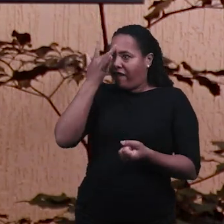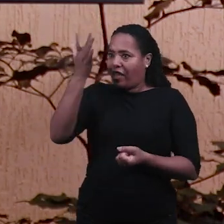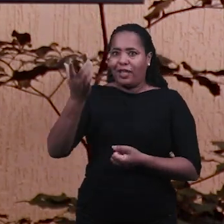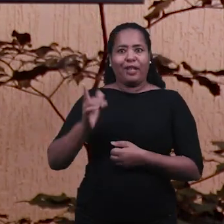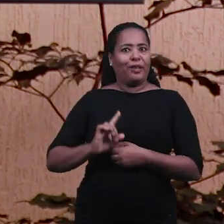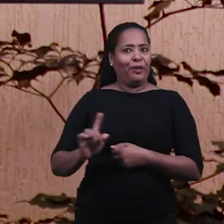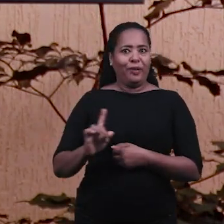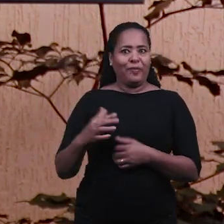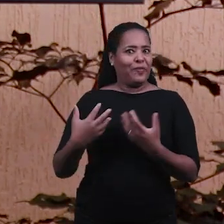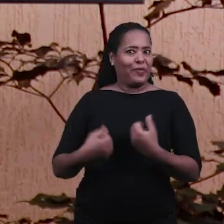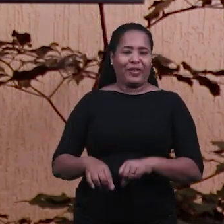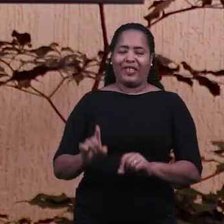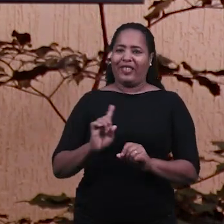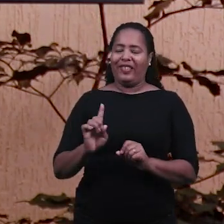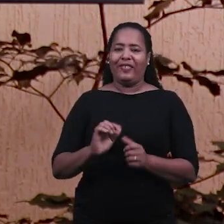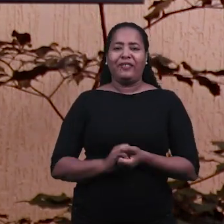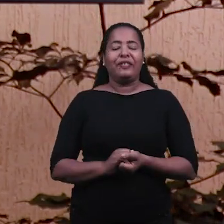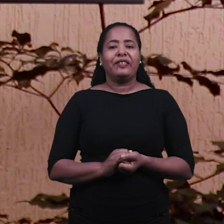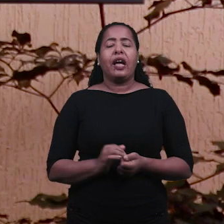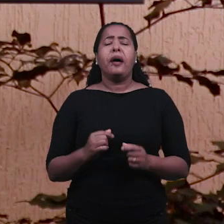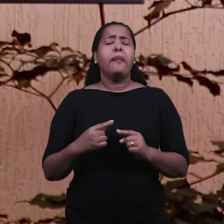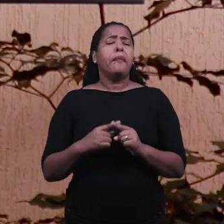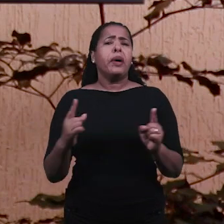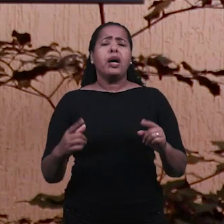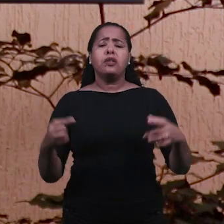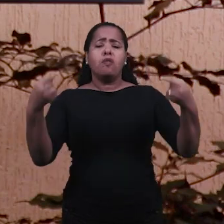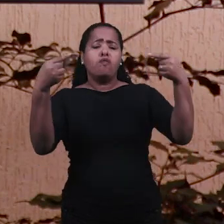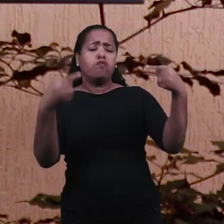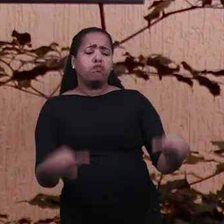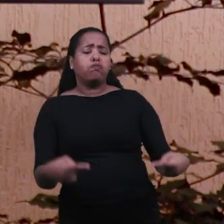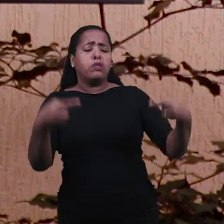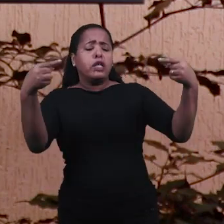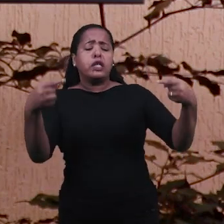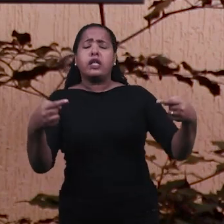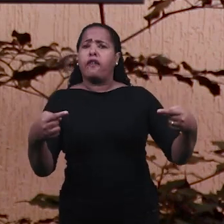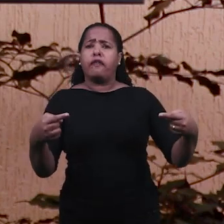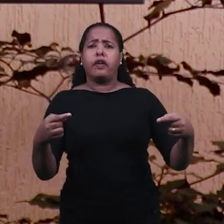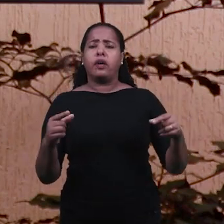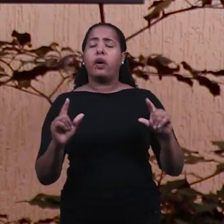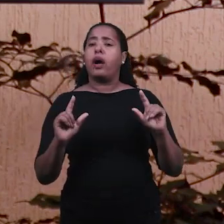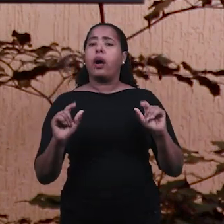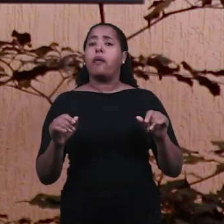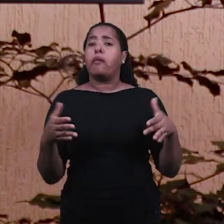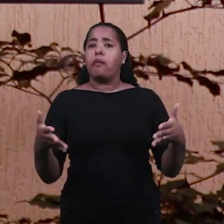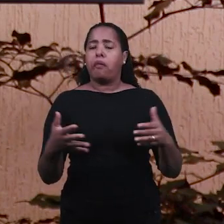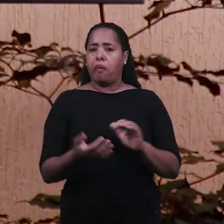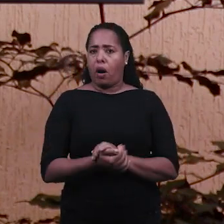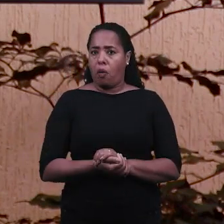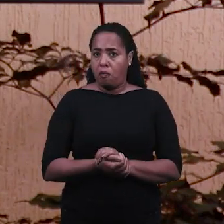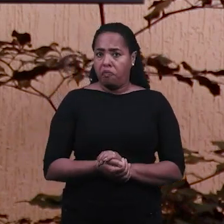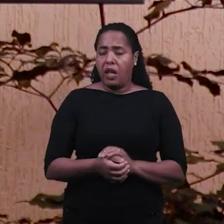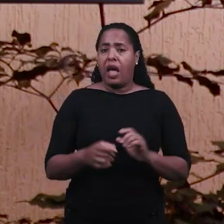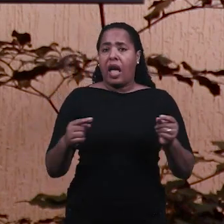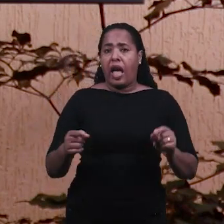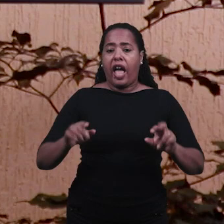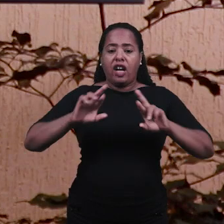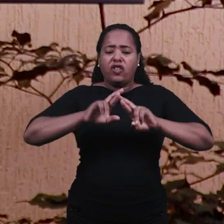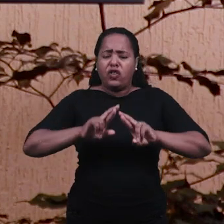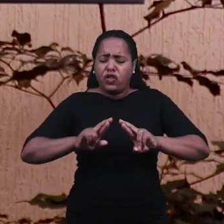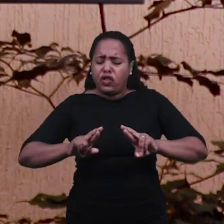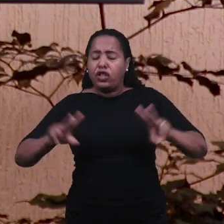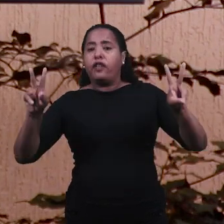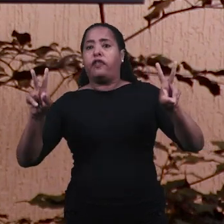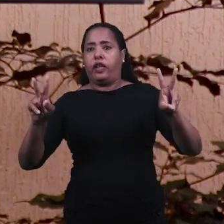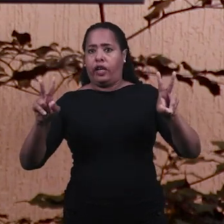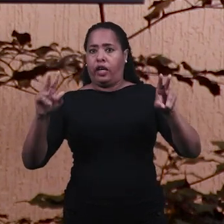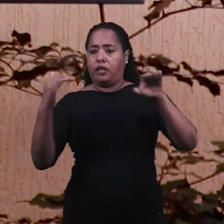simplicité. Donc, quel est le grand défi en face de ces enfants? C'est la discrépance qu'ils ont l'idée